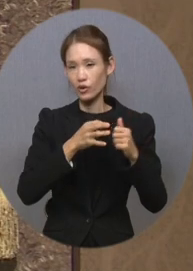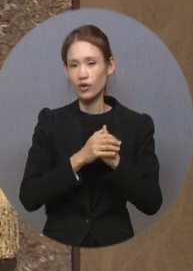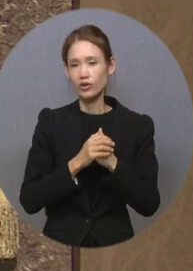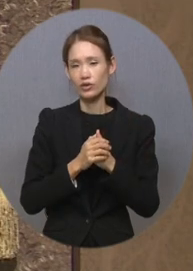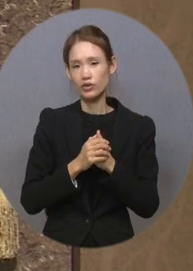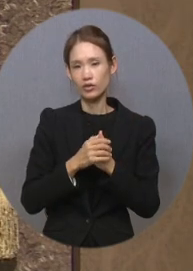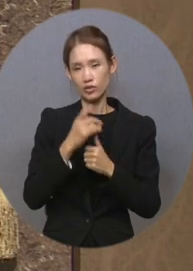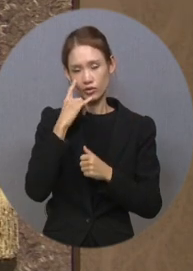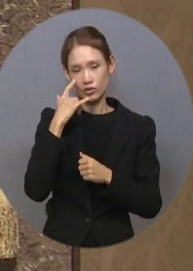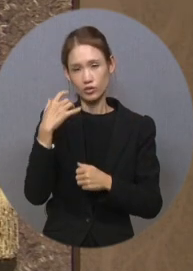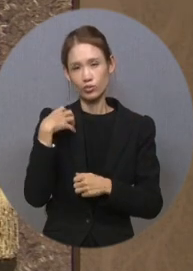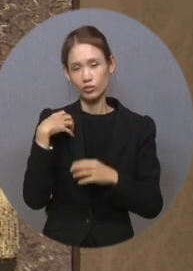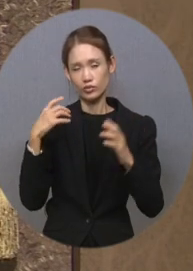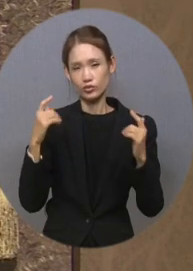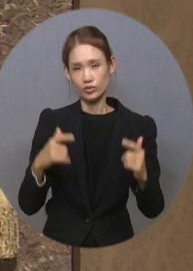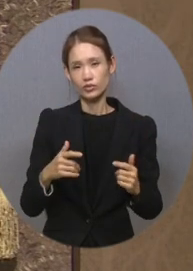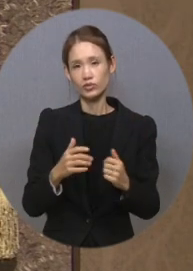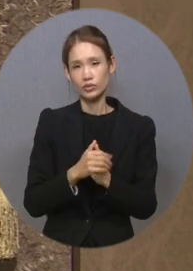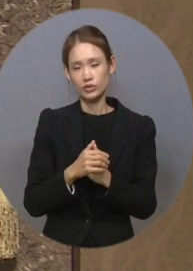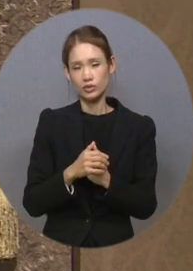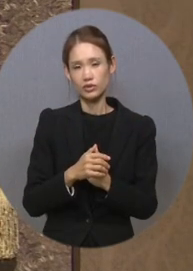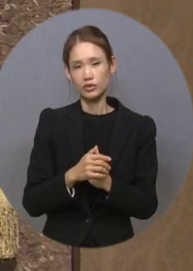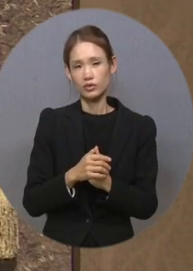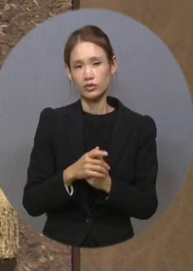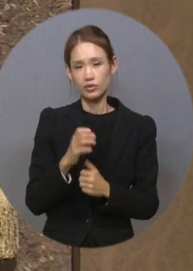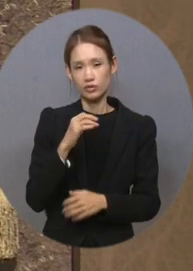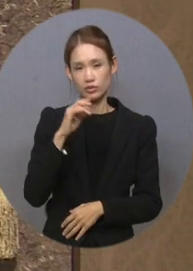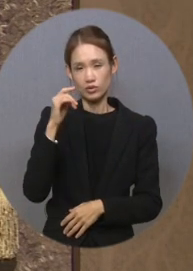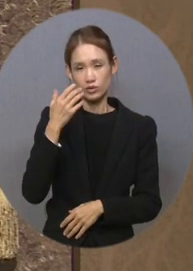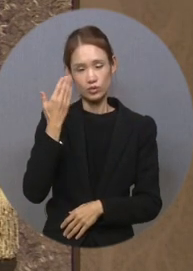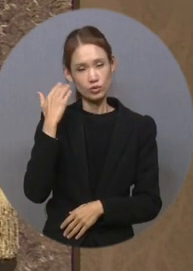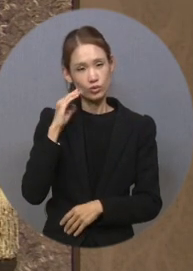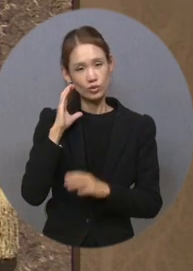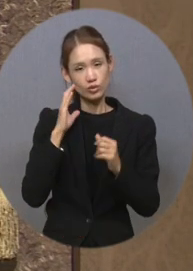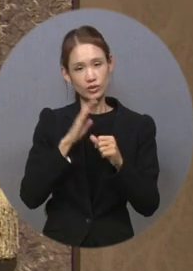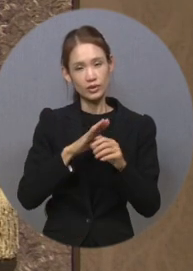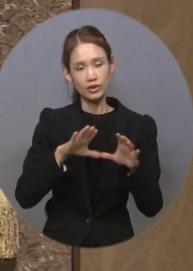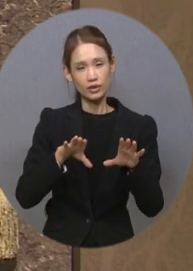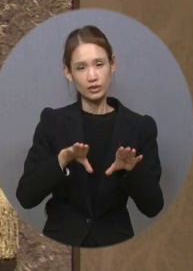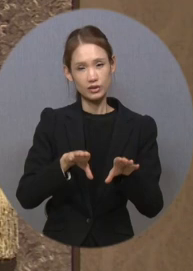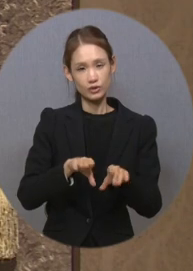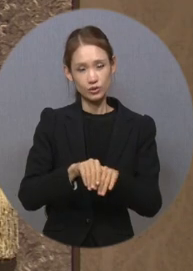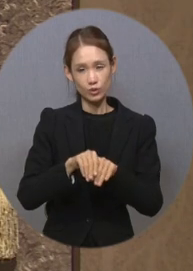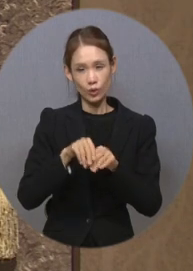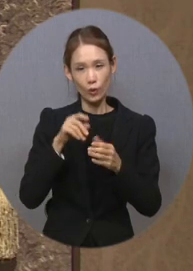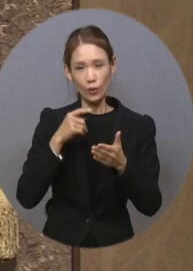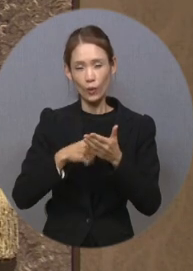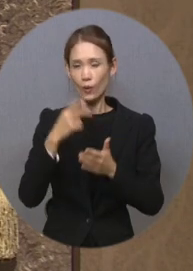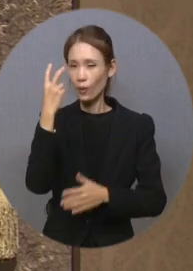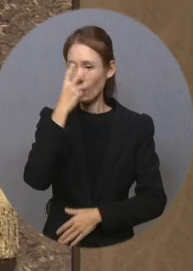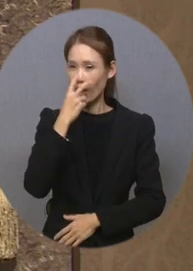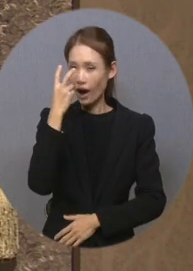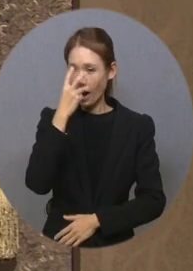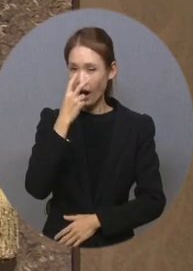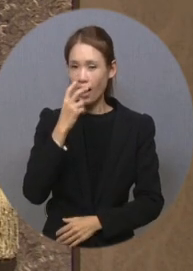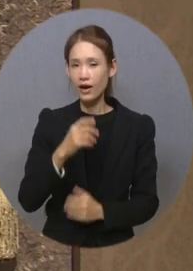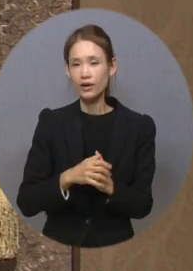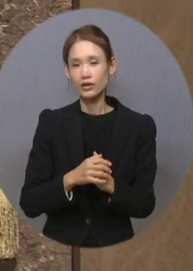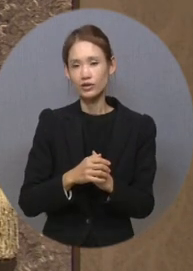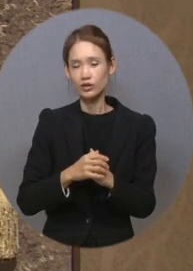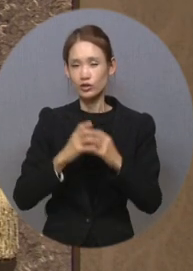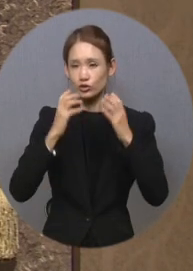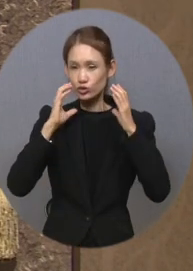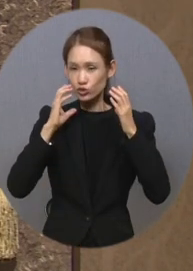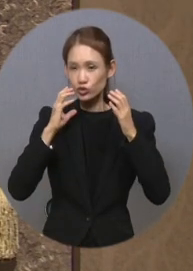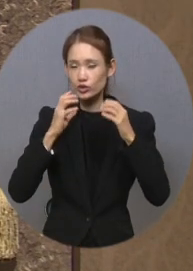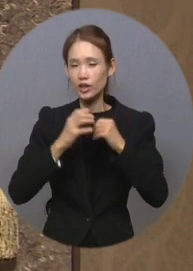부모님도 부담 덜어드립니다. 근데 여수회가 그 어린이집을 총괄하는 그